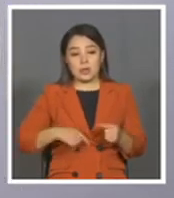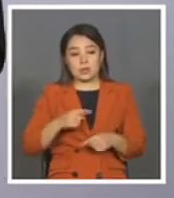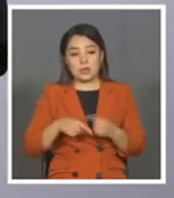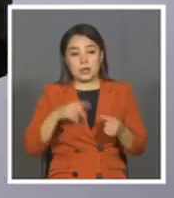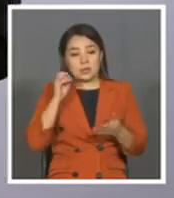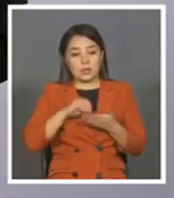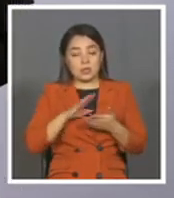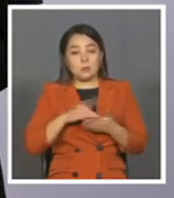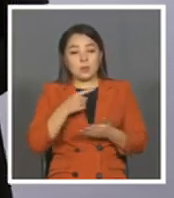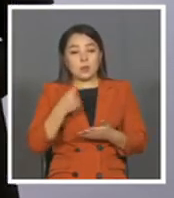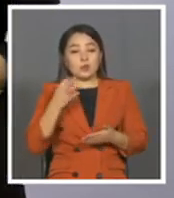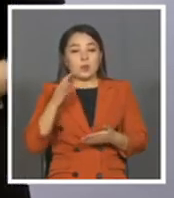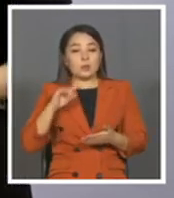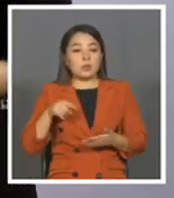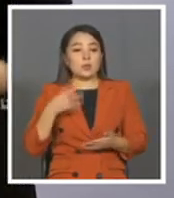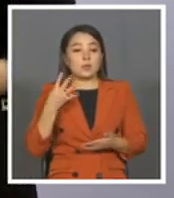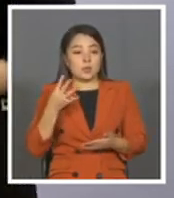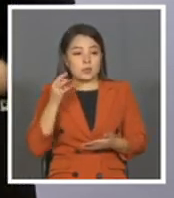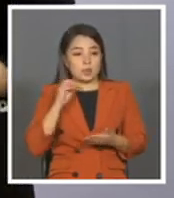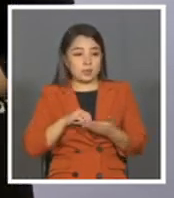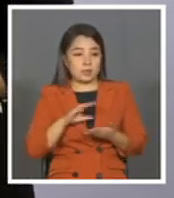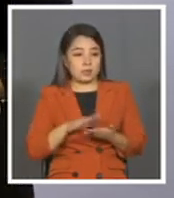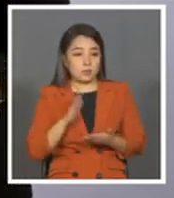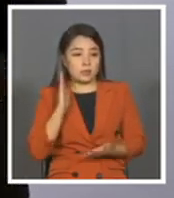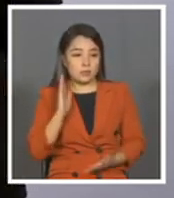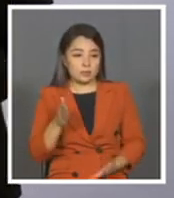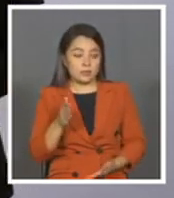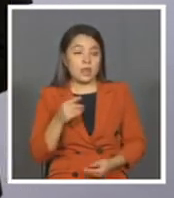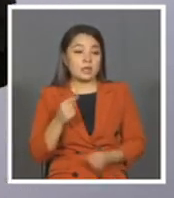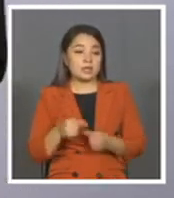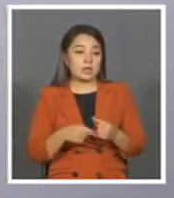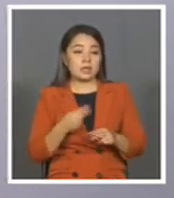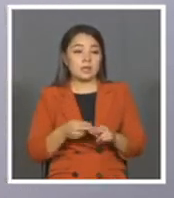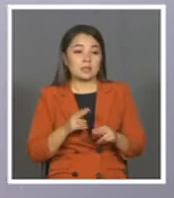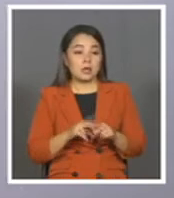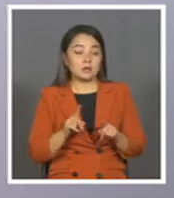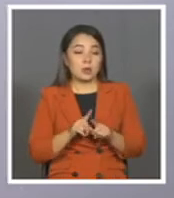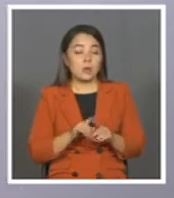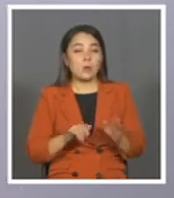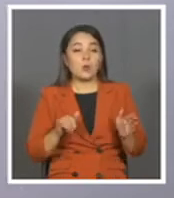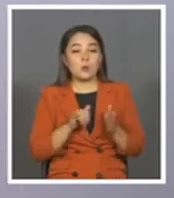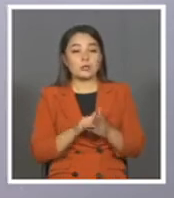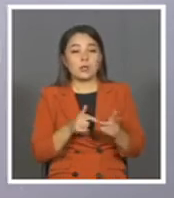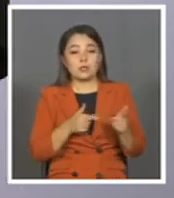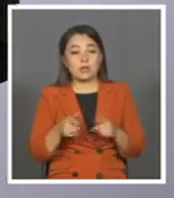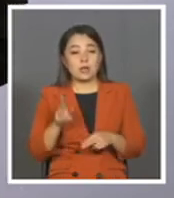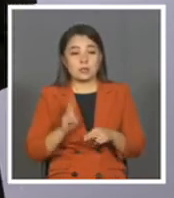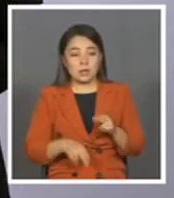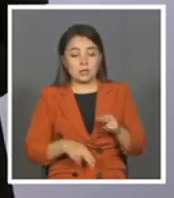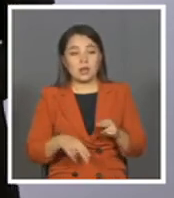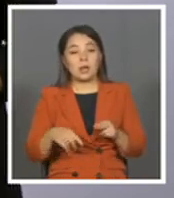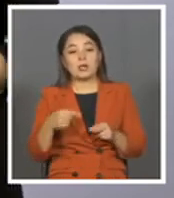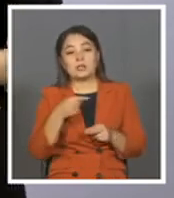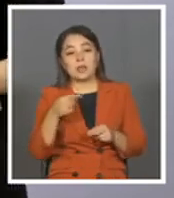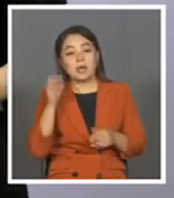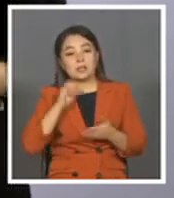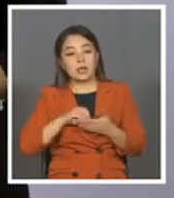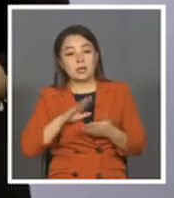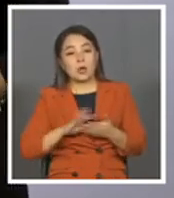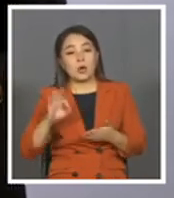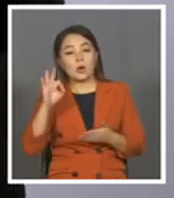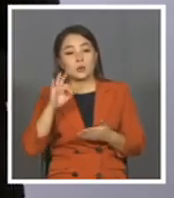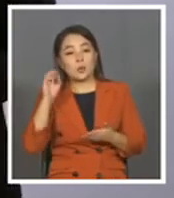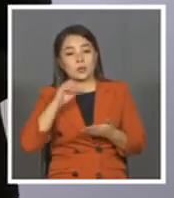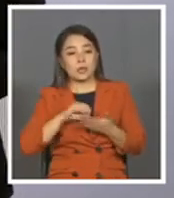сан минус 0,4 саны болады. Ал енді теріс сандарды орналастырып болғаннан кейін, теріс сандардан соң 0 саны